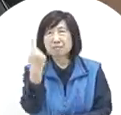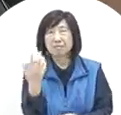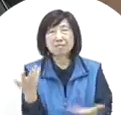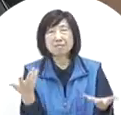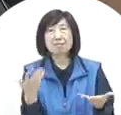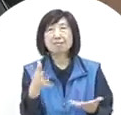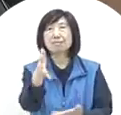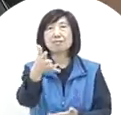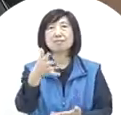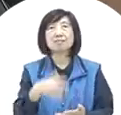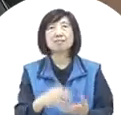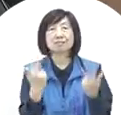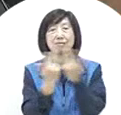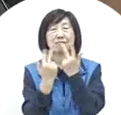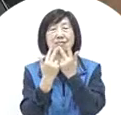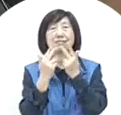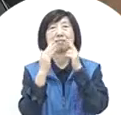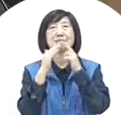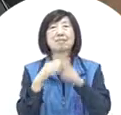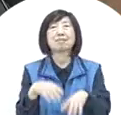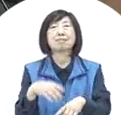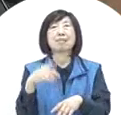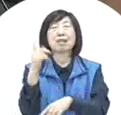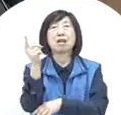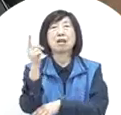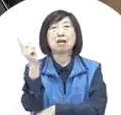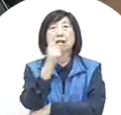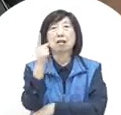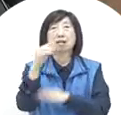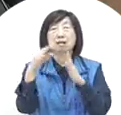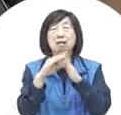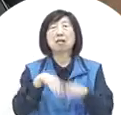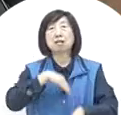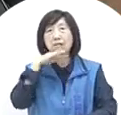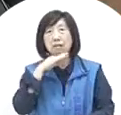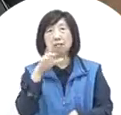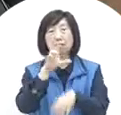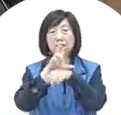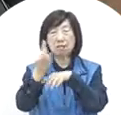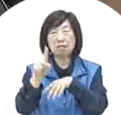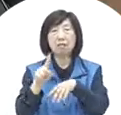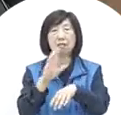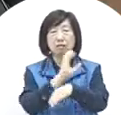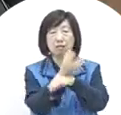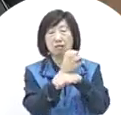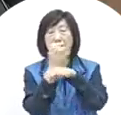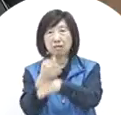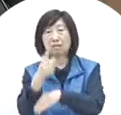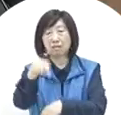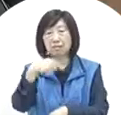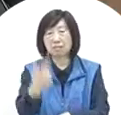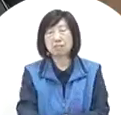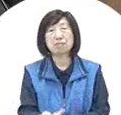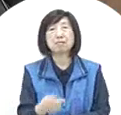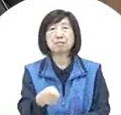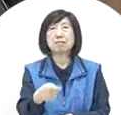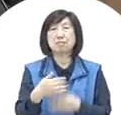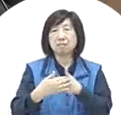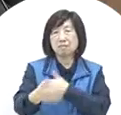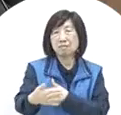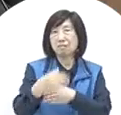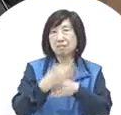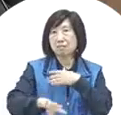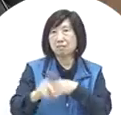为什么新北市消防局救护车要等81分钟才能等到救护车，这中间发生什么事，流程有没有问